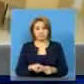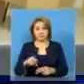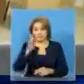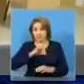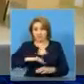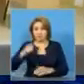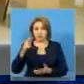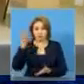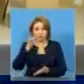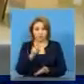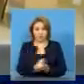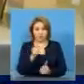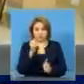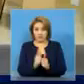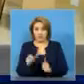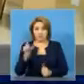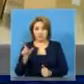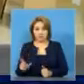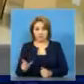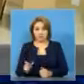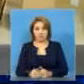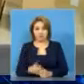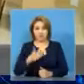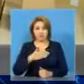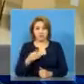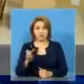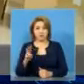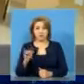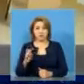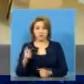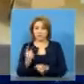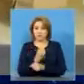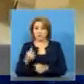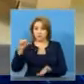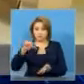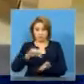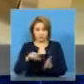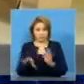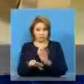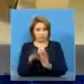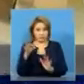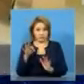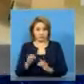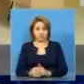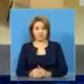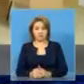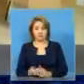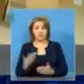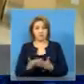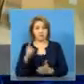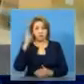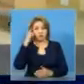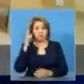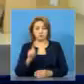гражданский долг каждого человека. Mm-hmm. Я Утикен Ванар, в первый раз участвую в выборах. Mm-hmm. И я